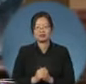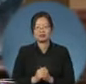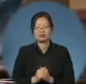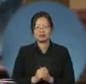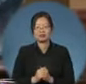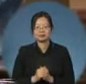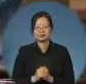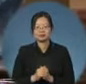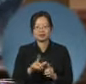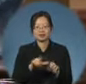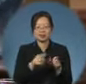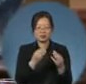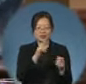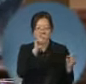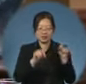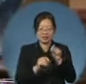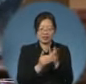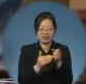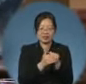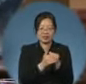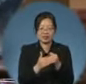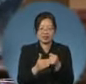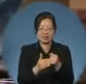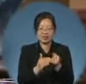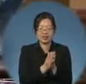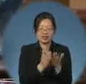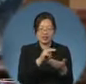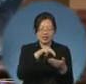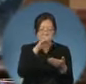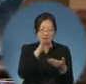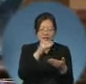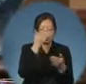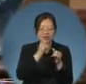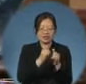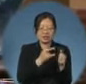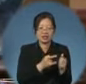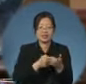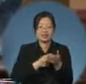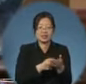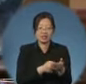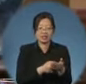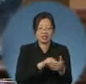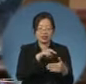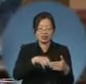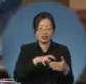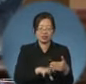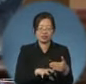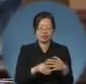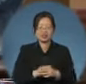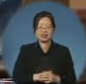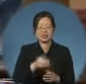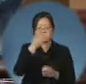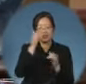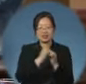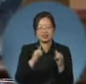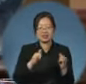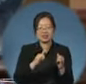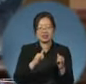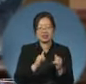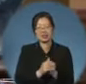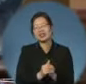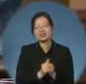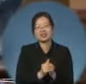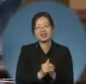으 뭐 시간이 좀 많이 가서 또 이 책에서 청년 들한테 개시 하시고 계신 것 중에 청년 자치